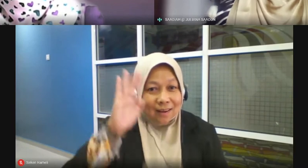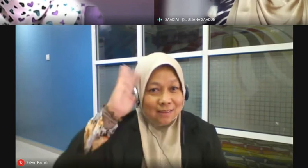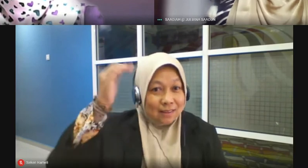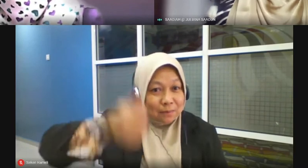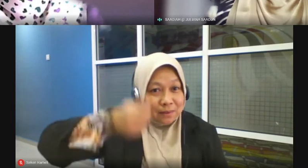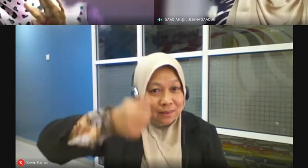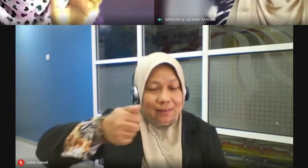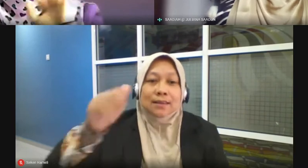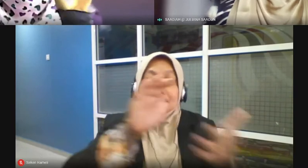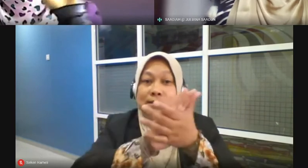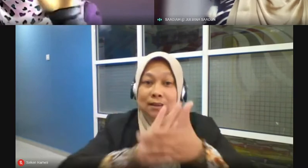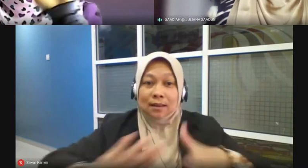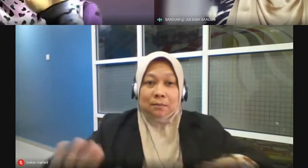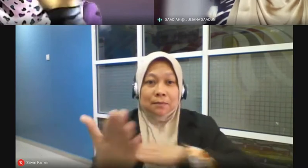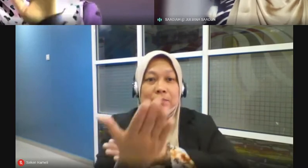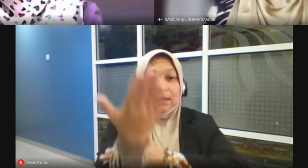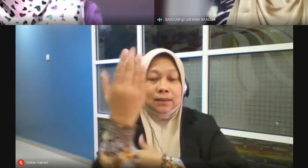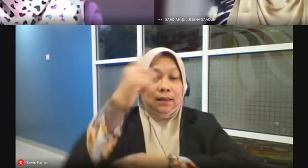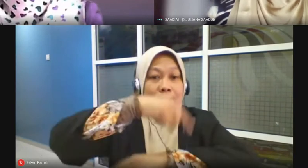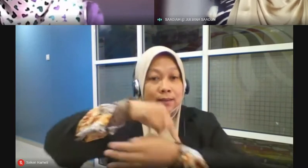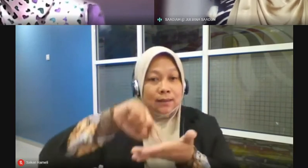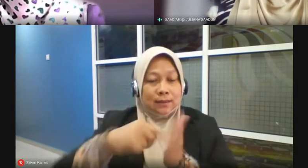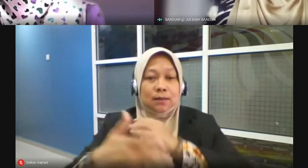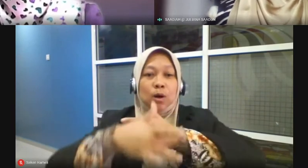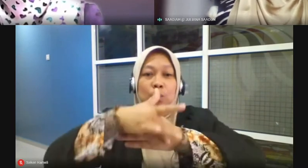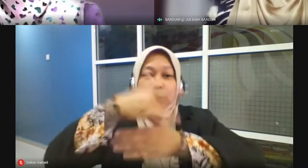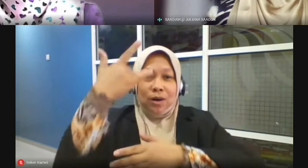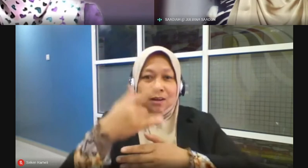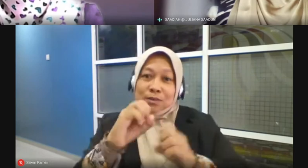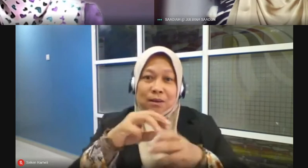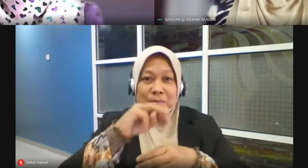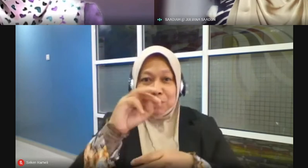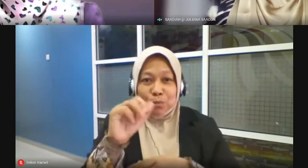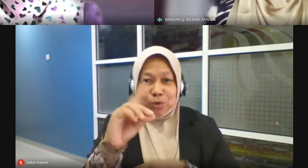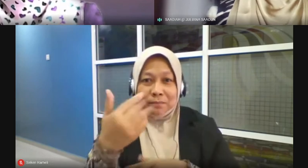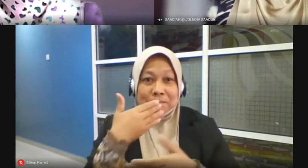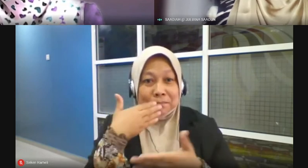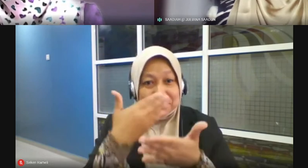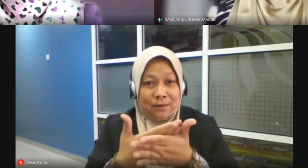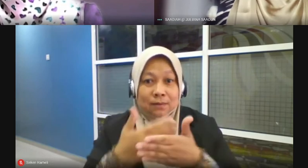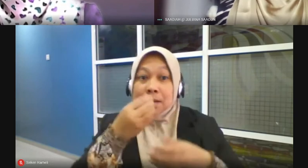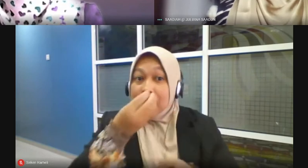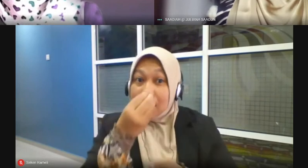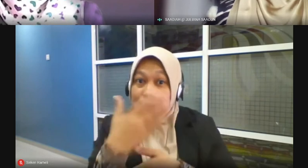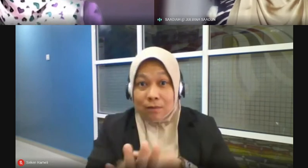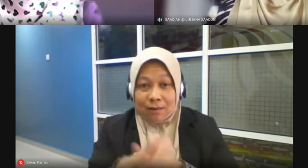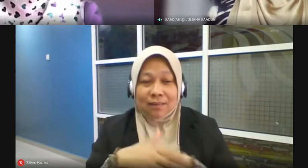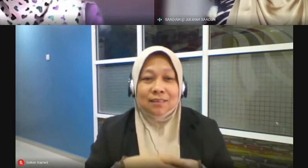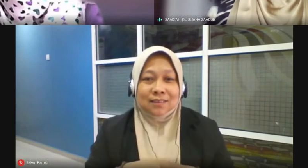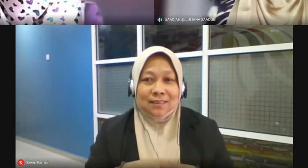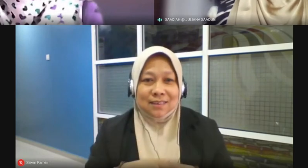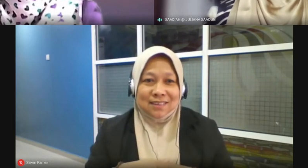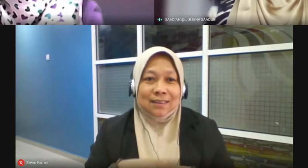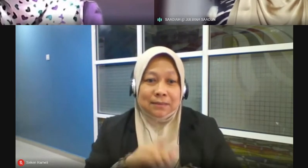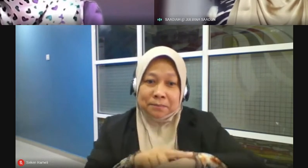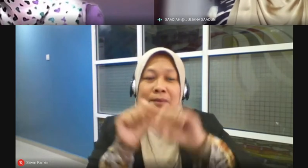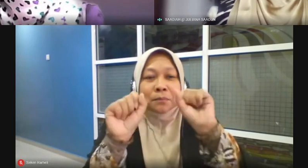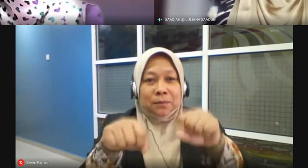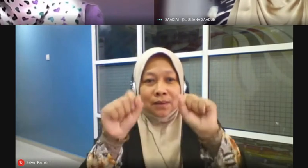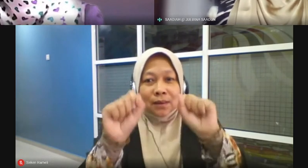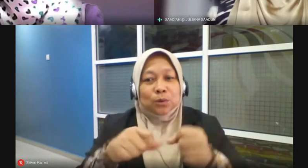Assalamualaikum. Selamat pagi. Hari ni kita bersiaran awal ya. Dah ambil mood di pagi-pagi hari. Dah sarapan semua? Sempat lagi ni kalau